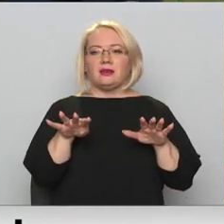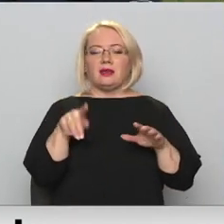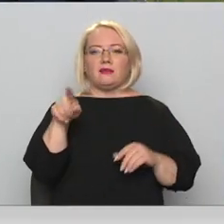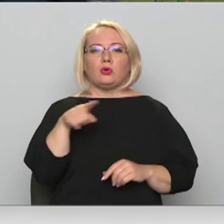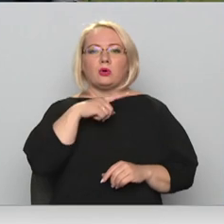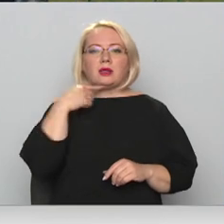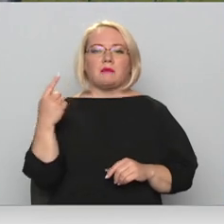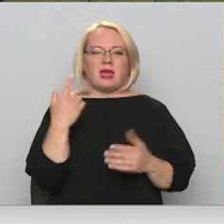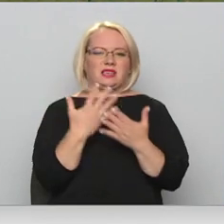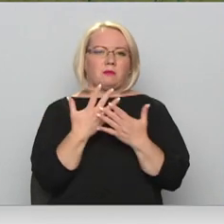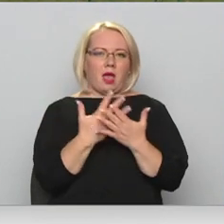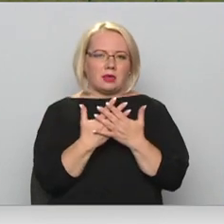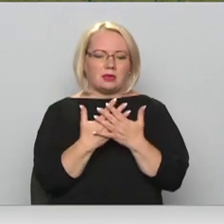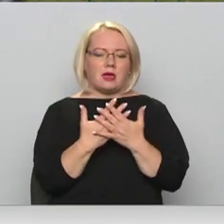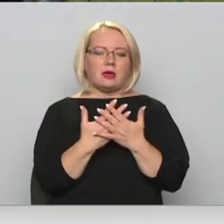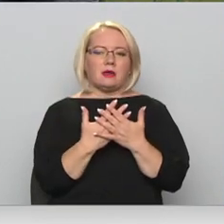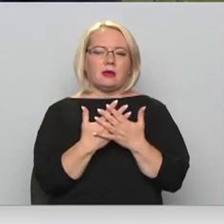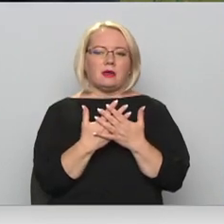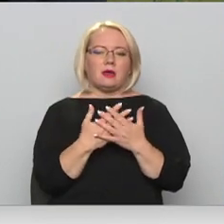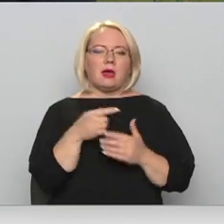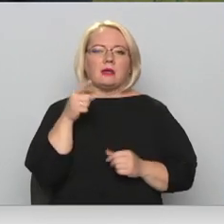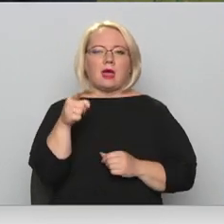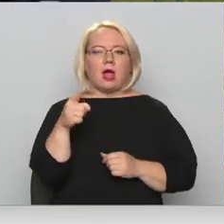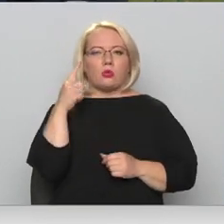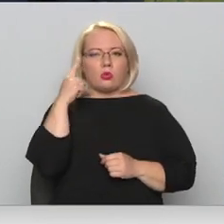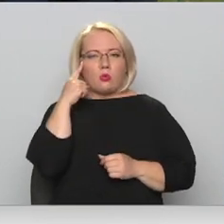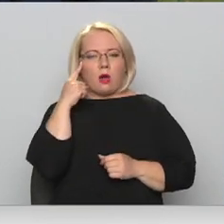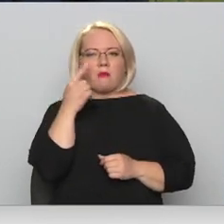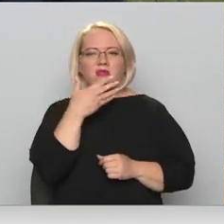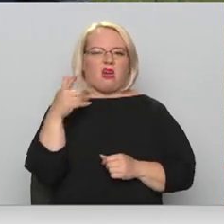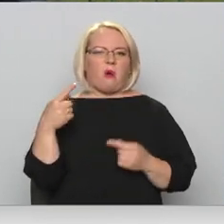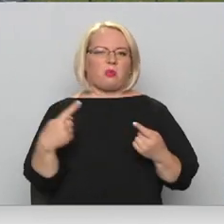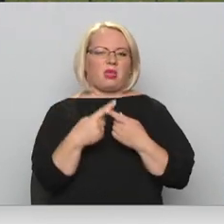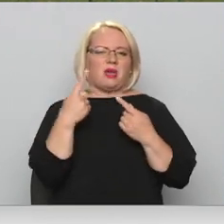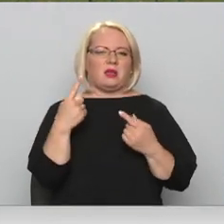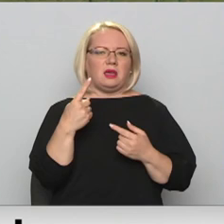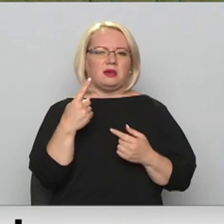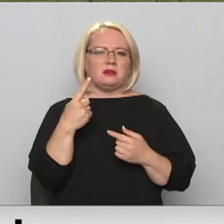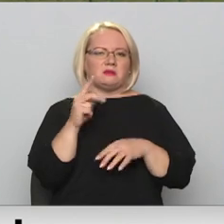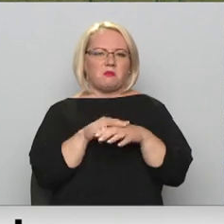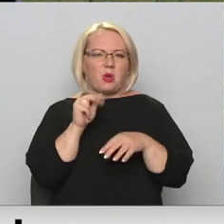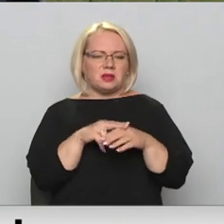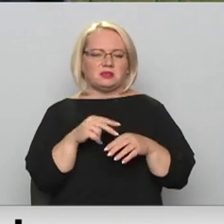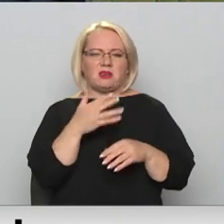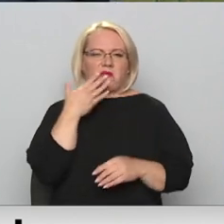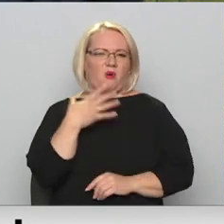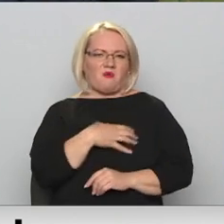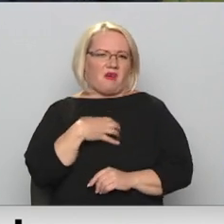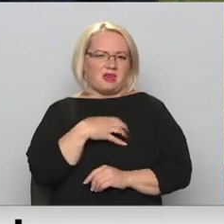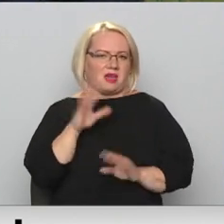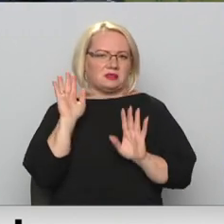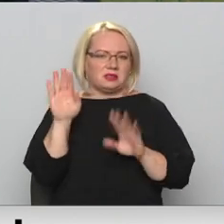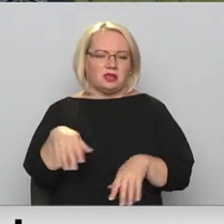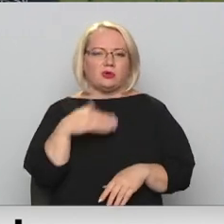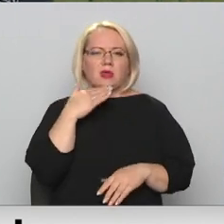viņu gribēja izbrāķēt. Izbrāķēt ar tādu domu, ka nav viņš derīgs dienestam, vispār nav vajadzīgs un negribēja